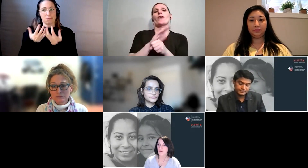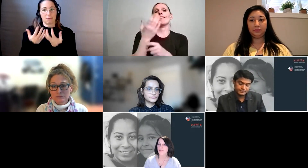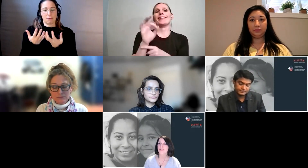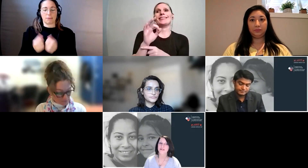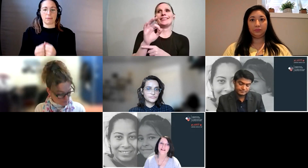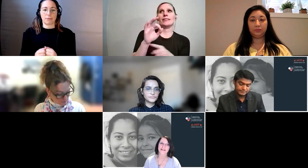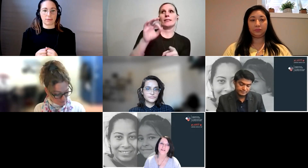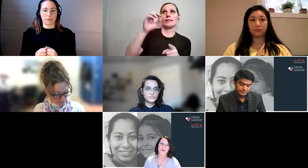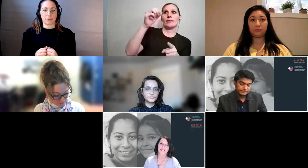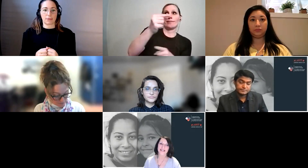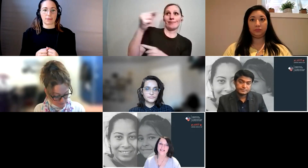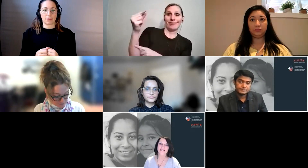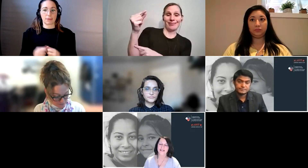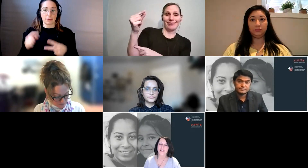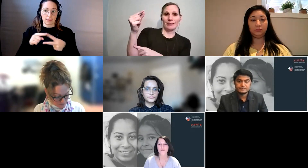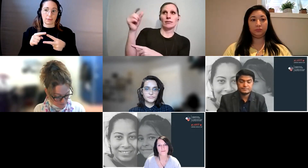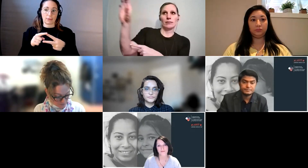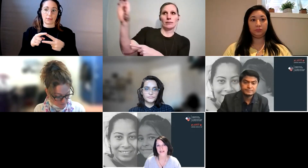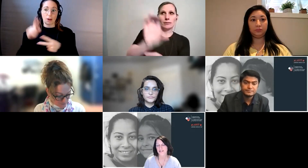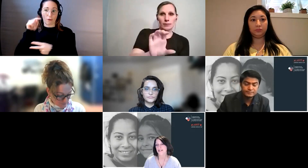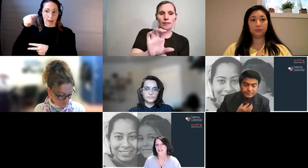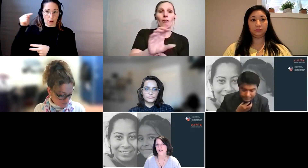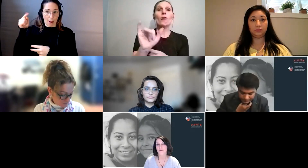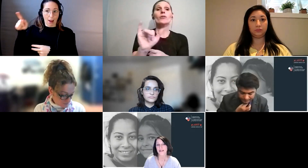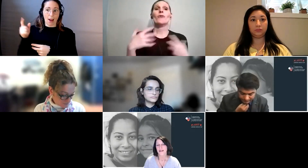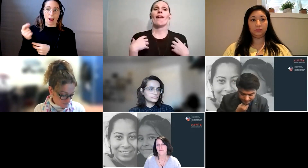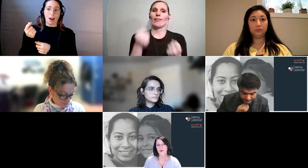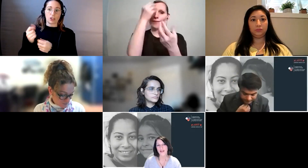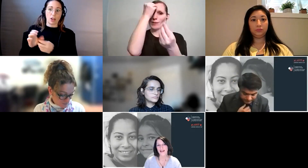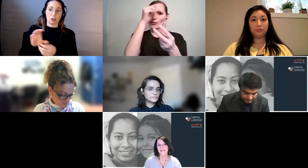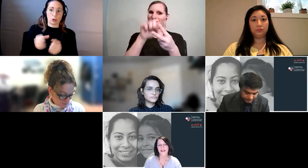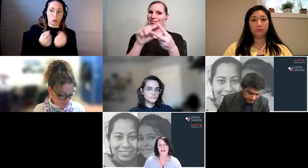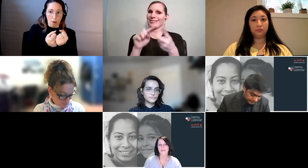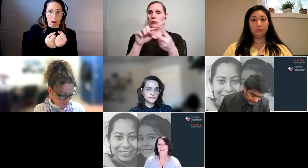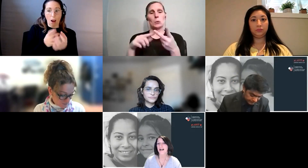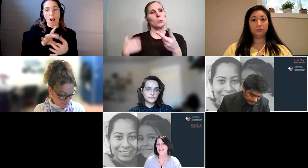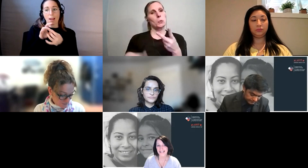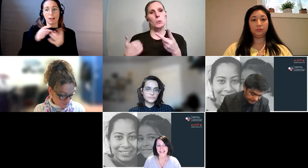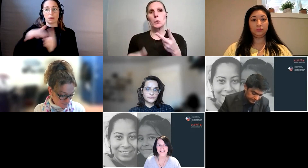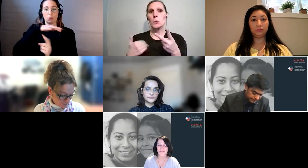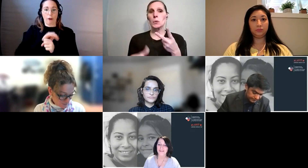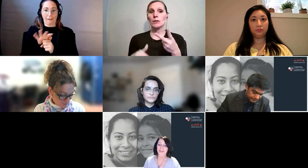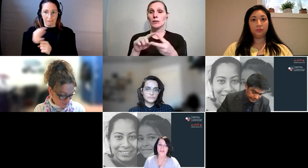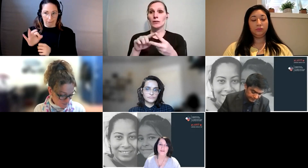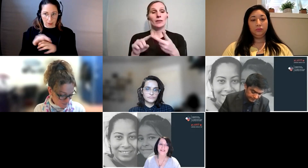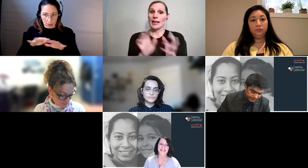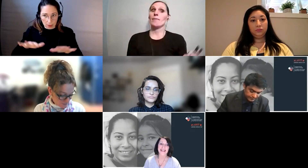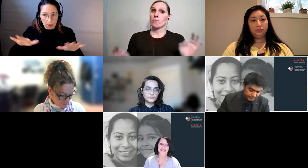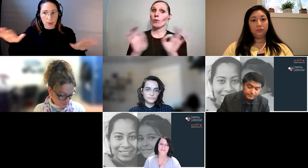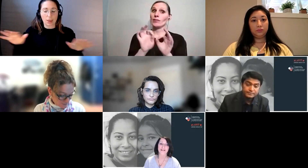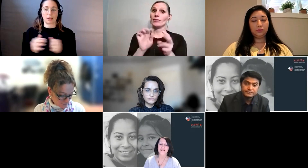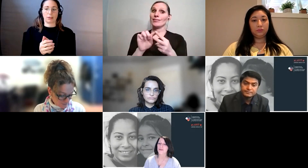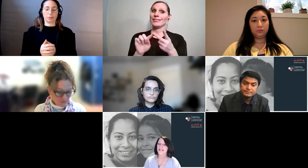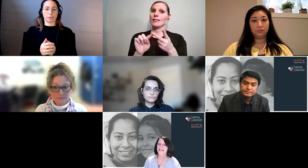Le support financier du gouvernement pour la COVID. Donc, tous les deux ils